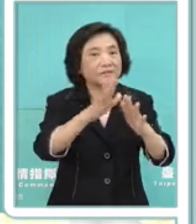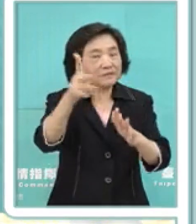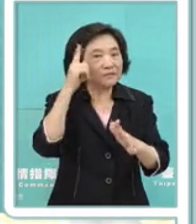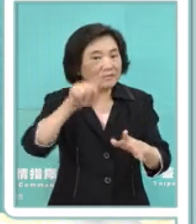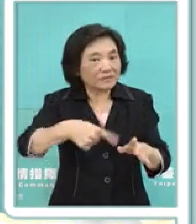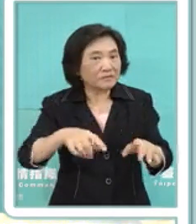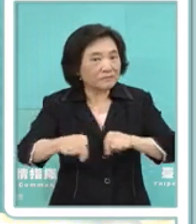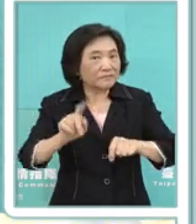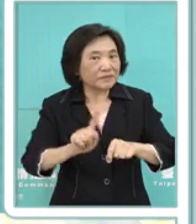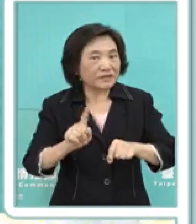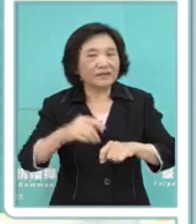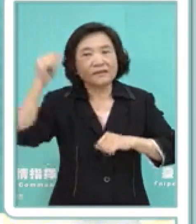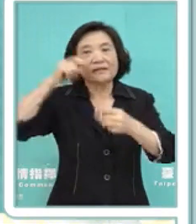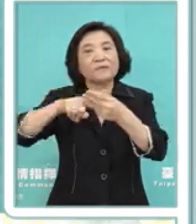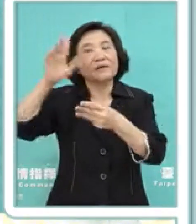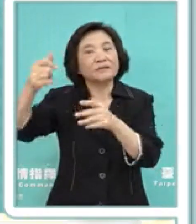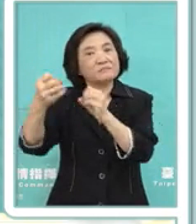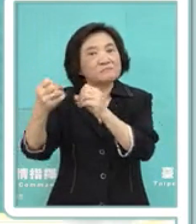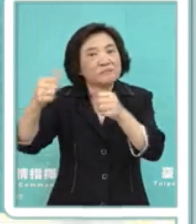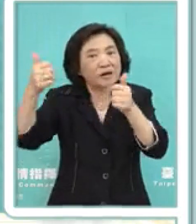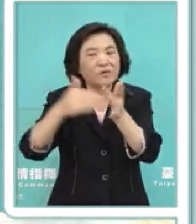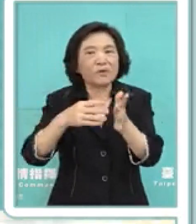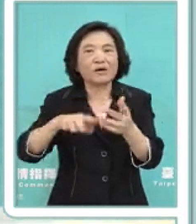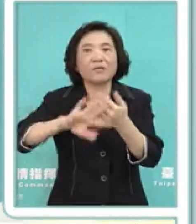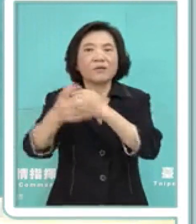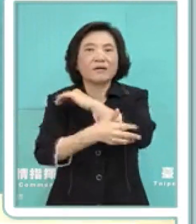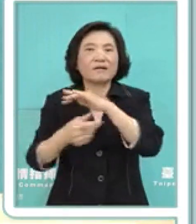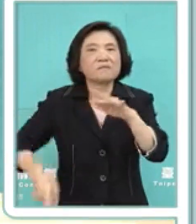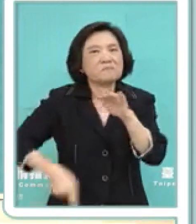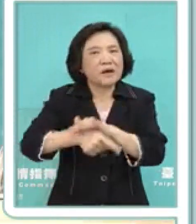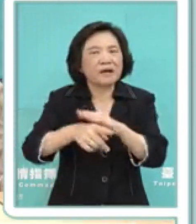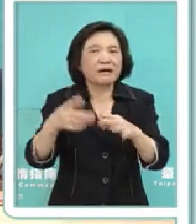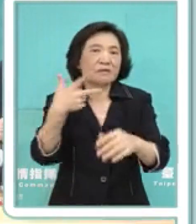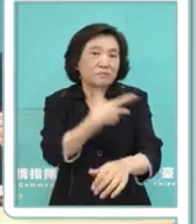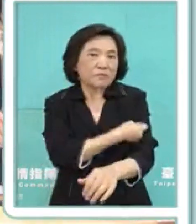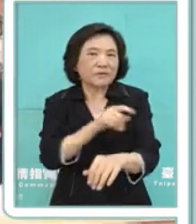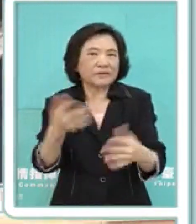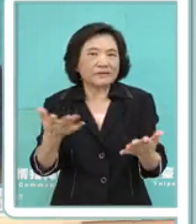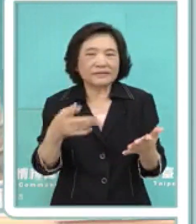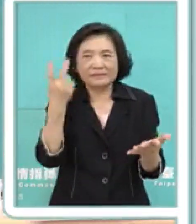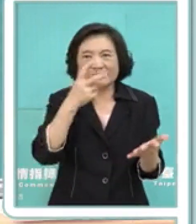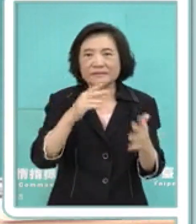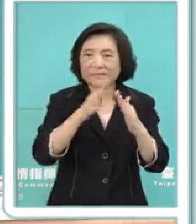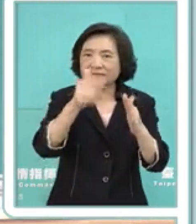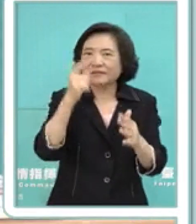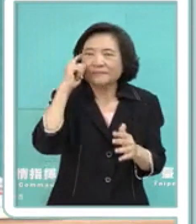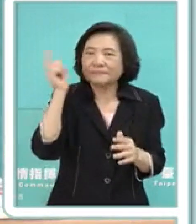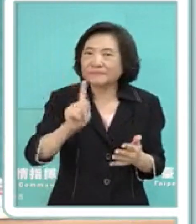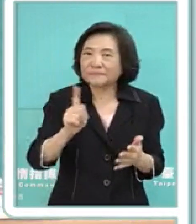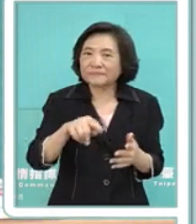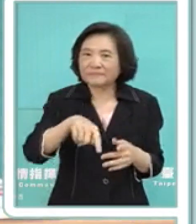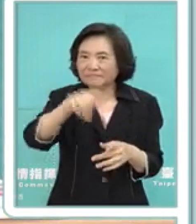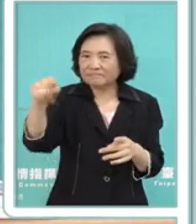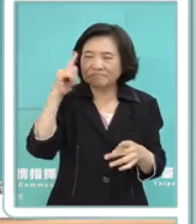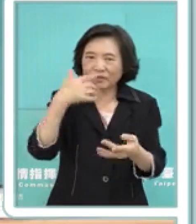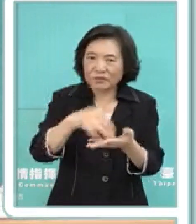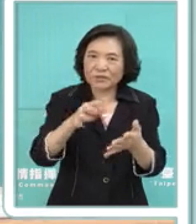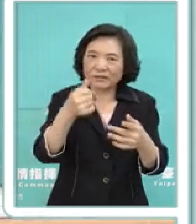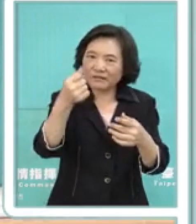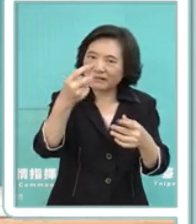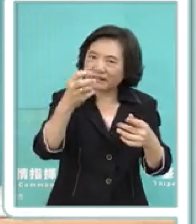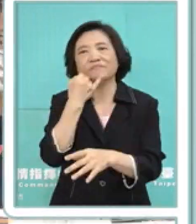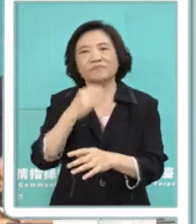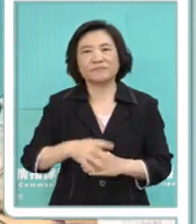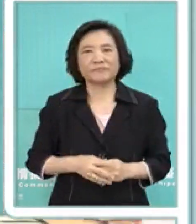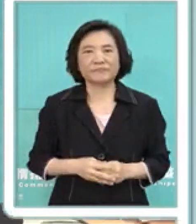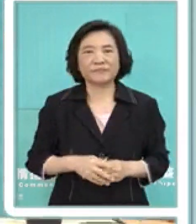长上午和王必胜开会谈到非法移工筛检接种疫苗，请问市长初步有什么想法，他们应该归类在哪一类的疫苗